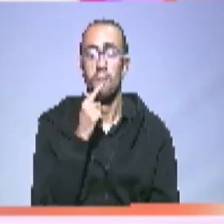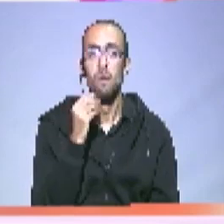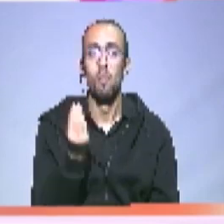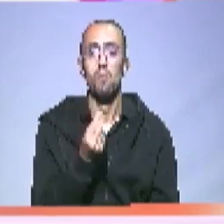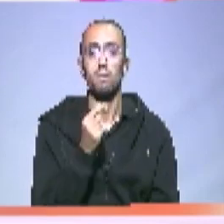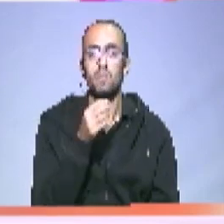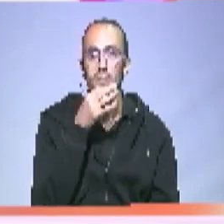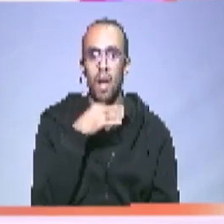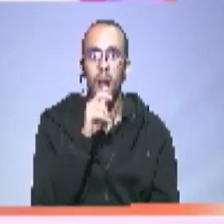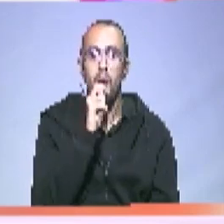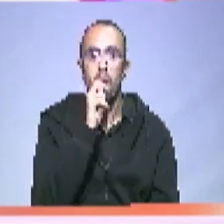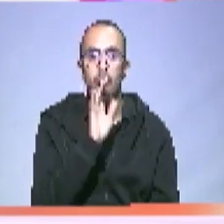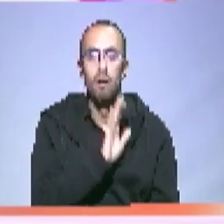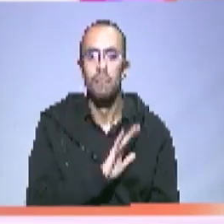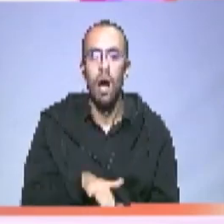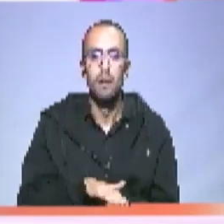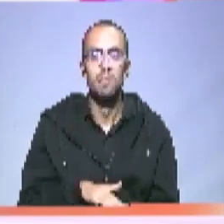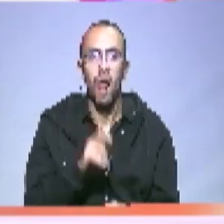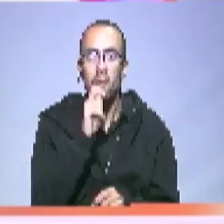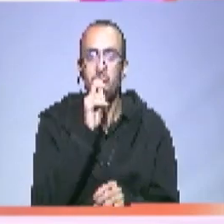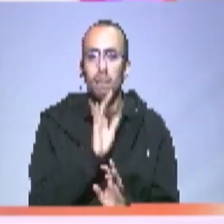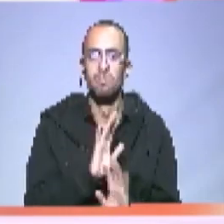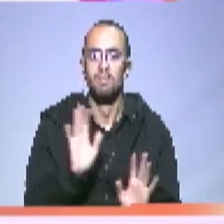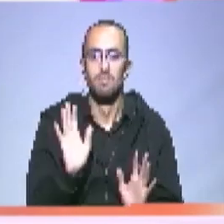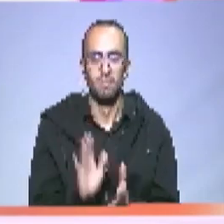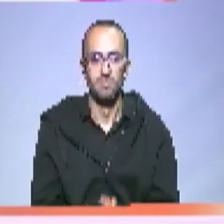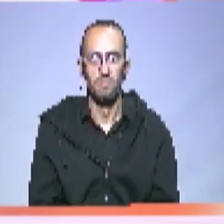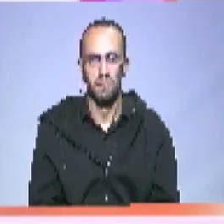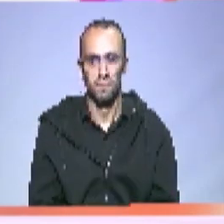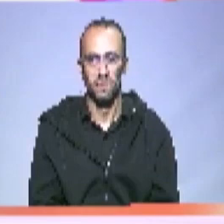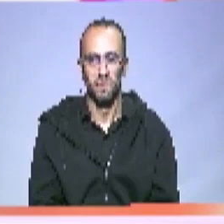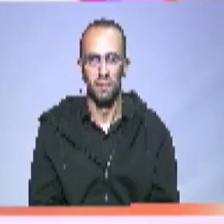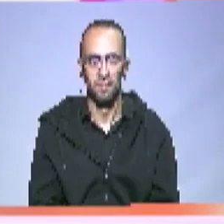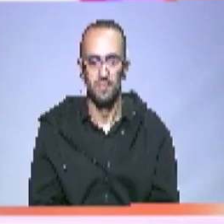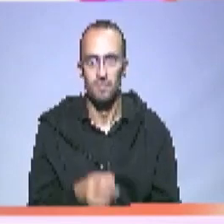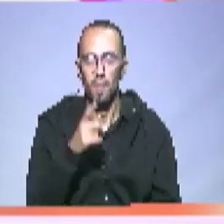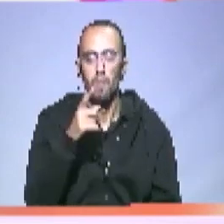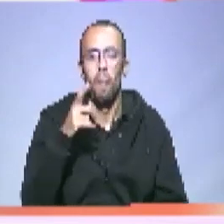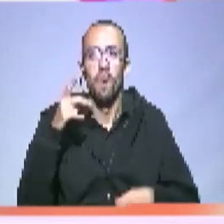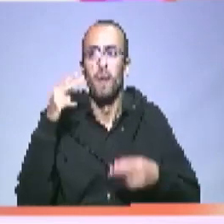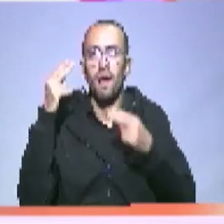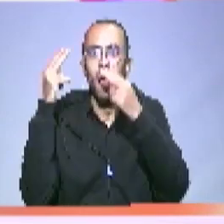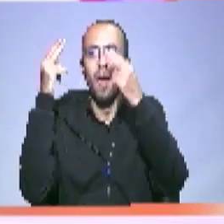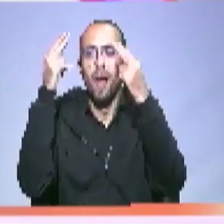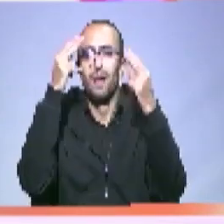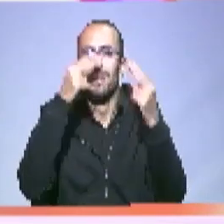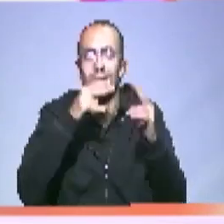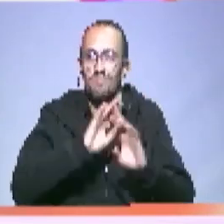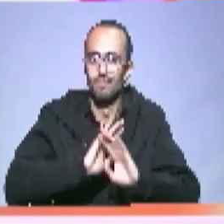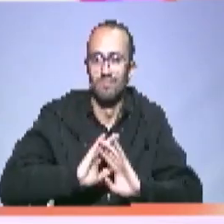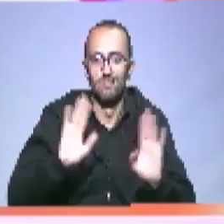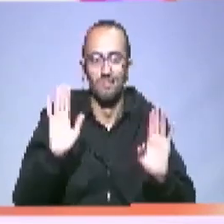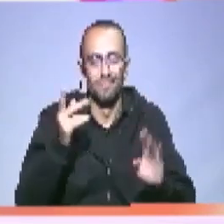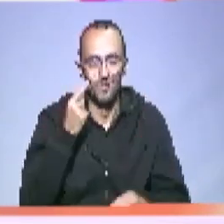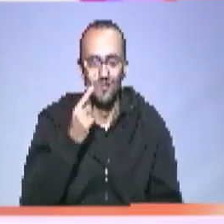ان فيها لحمة مفرومة وفيها كلام كده يعني. انا هخليكي تعيشي في الخيال يعني، تحس ان انت